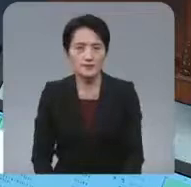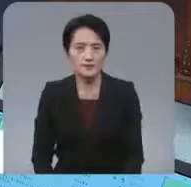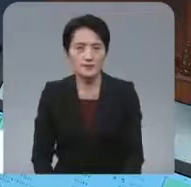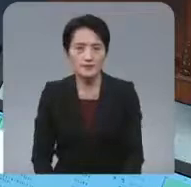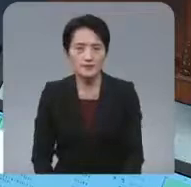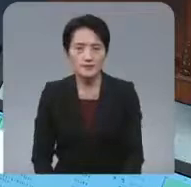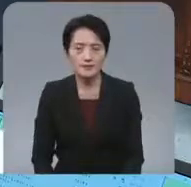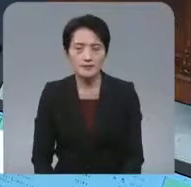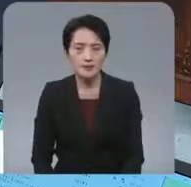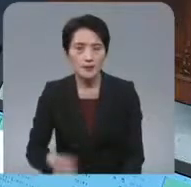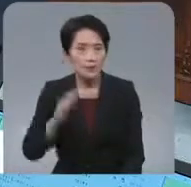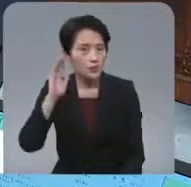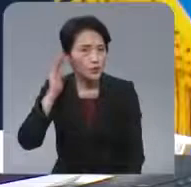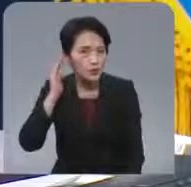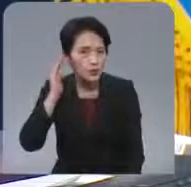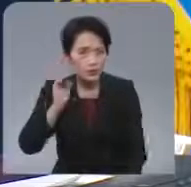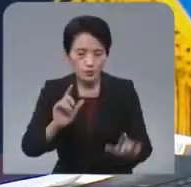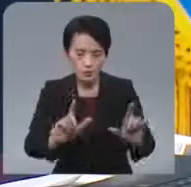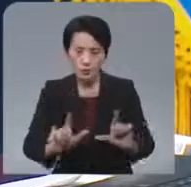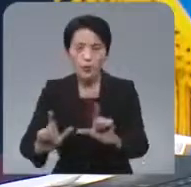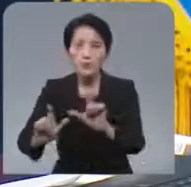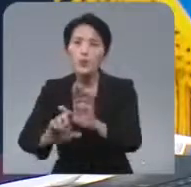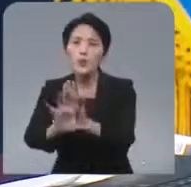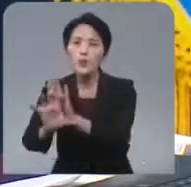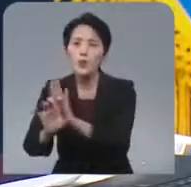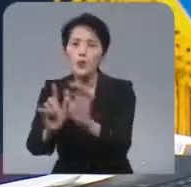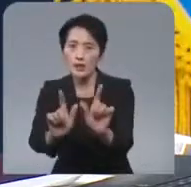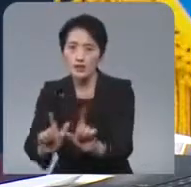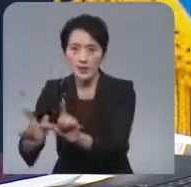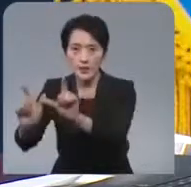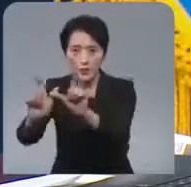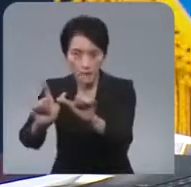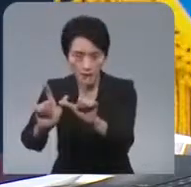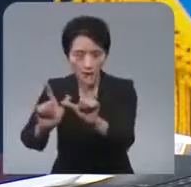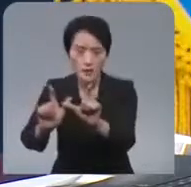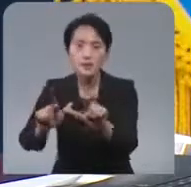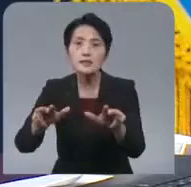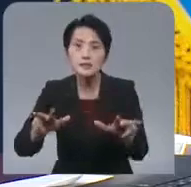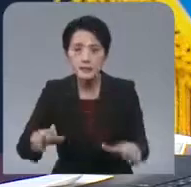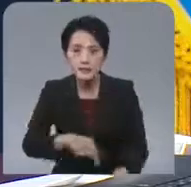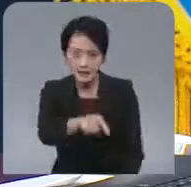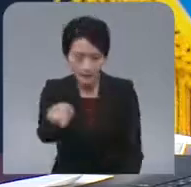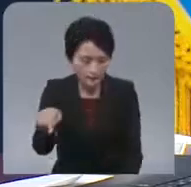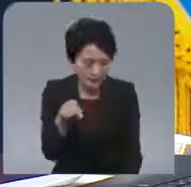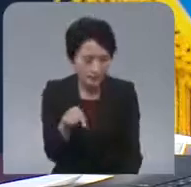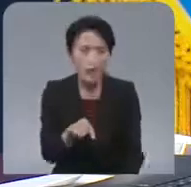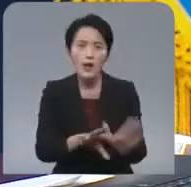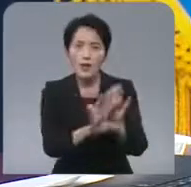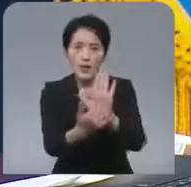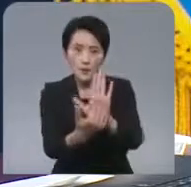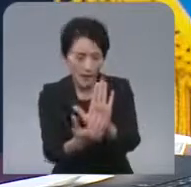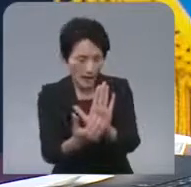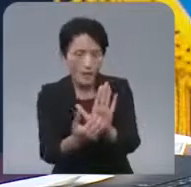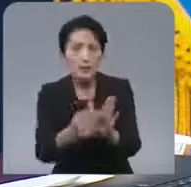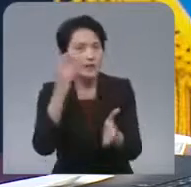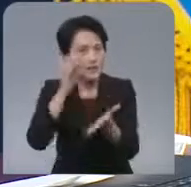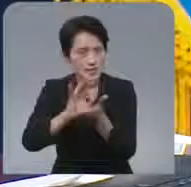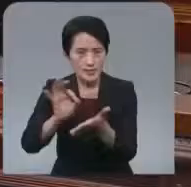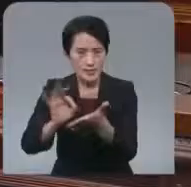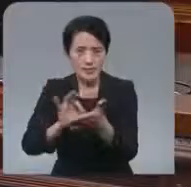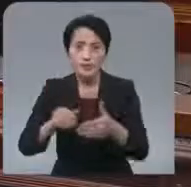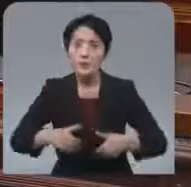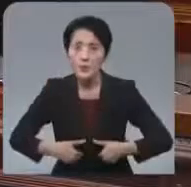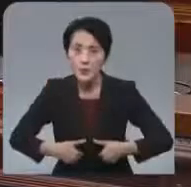восстановление обычной повседневной жизни будет происходить при стабильном контроле над эпидемической ситуации отметил глава